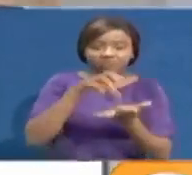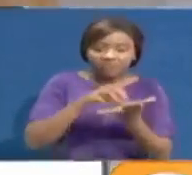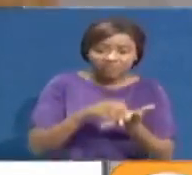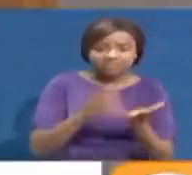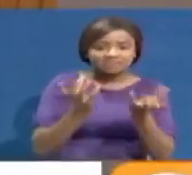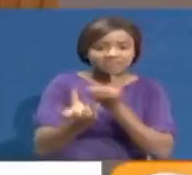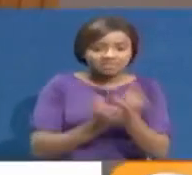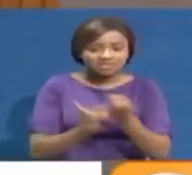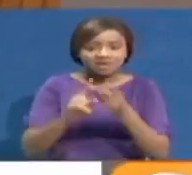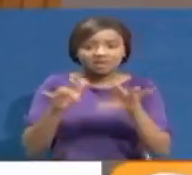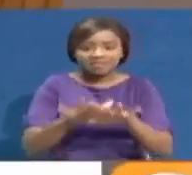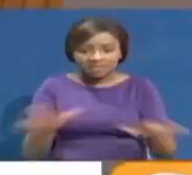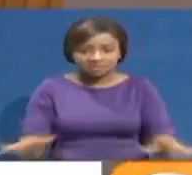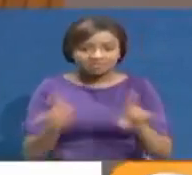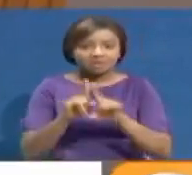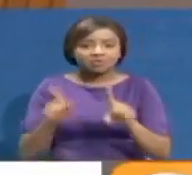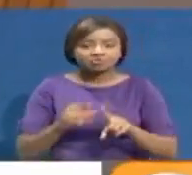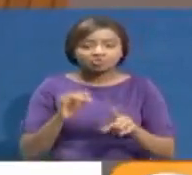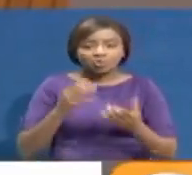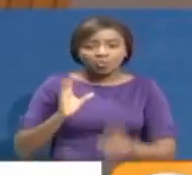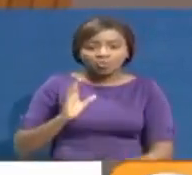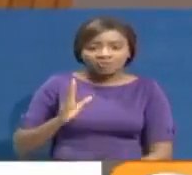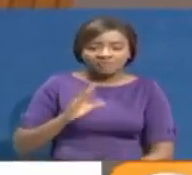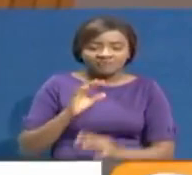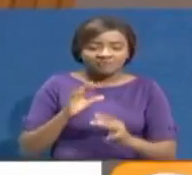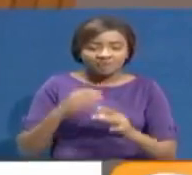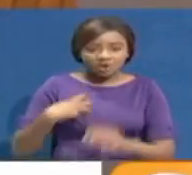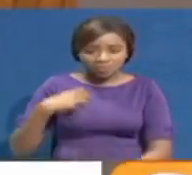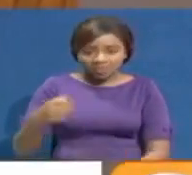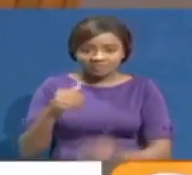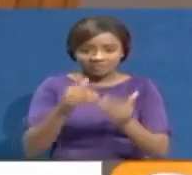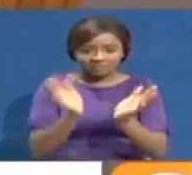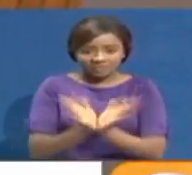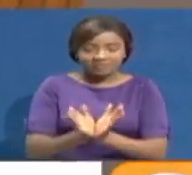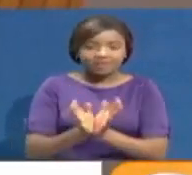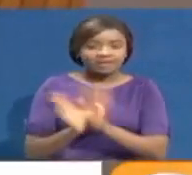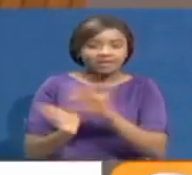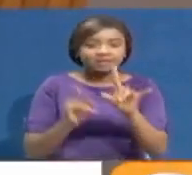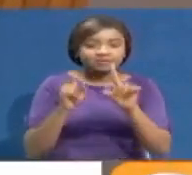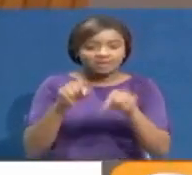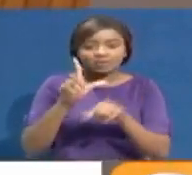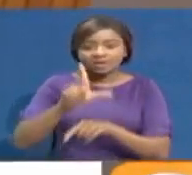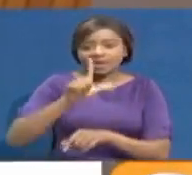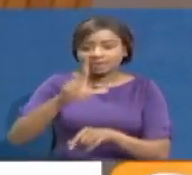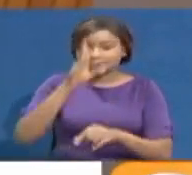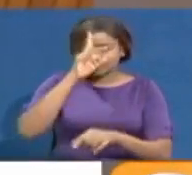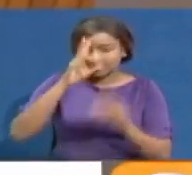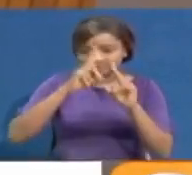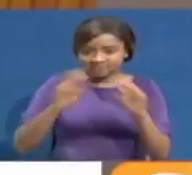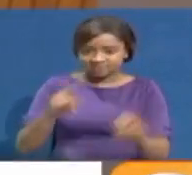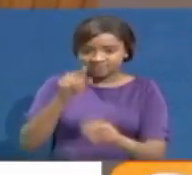biashara, mashamba na pia urithi wa familia. Na maafisa wa upelelezi katika kituo cha Langata wanachunguza kisa hicho.